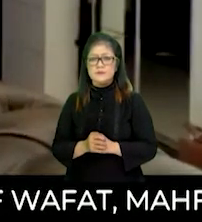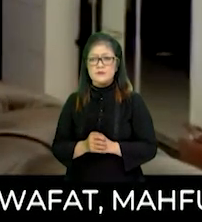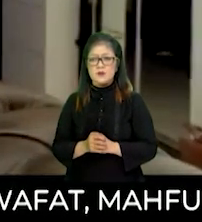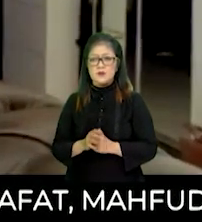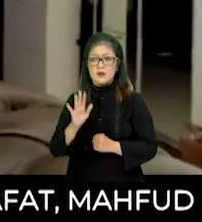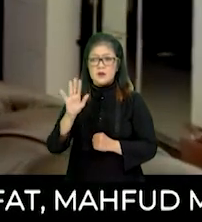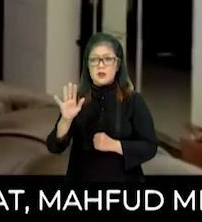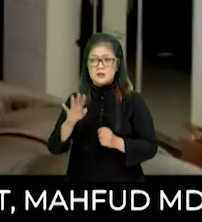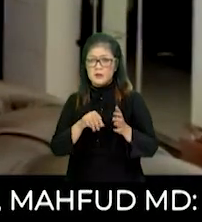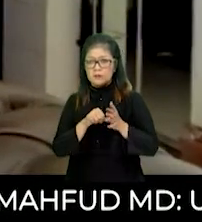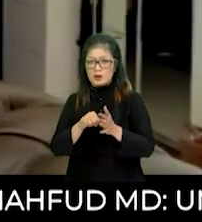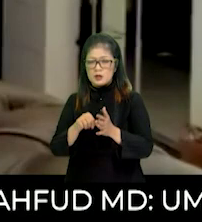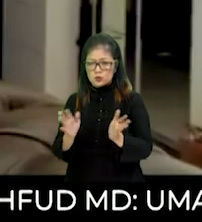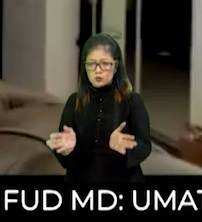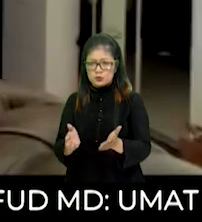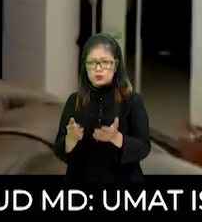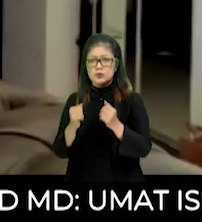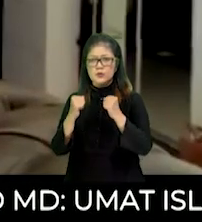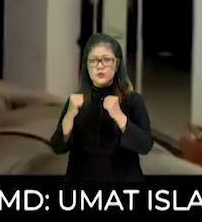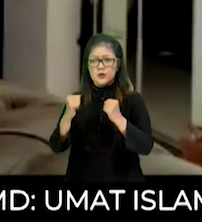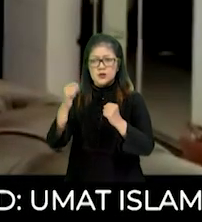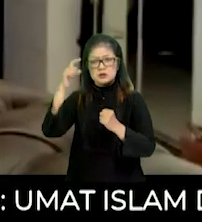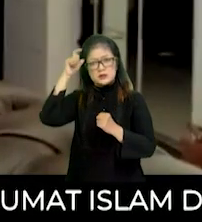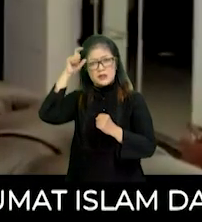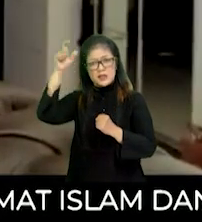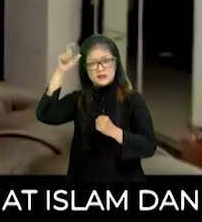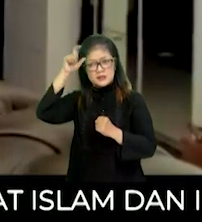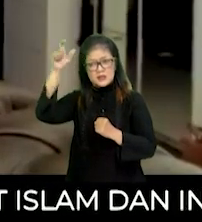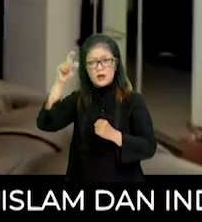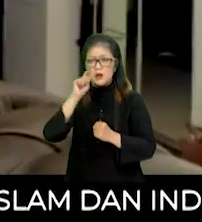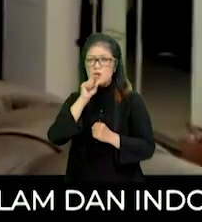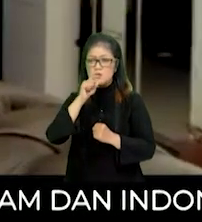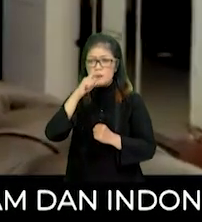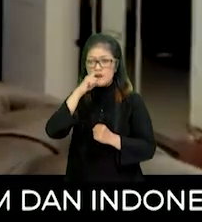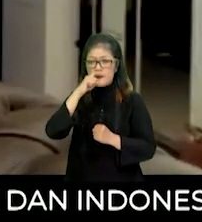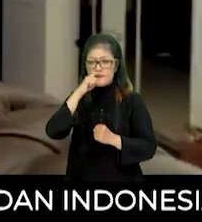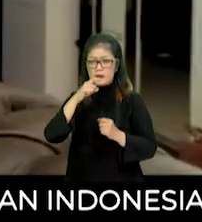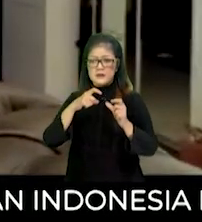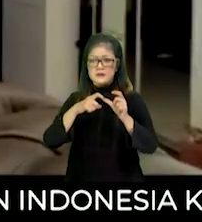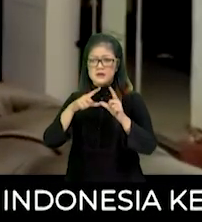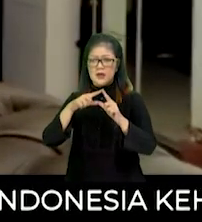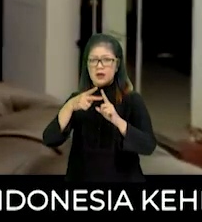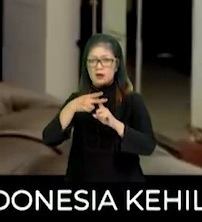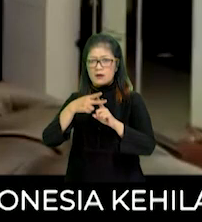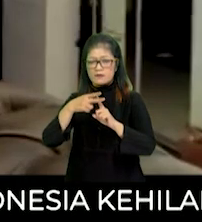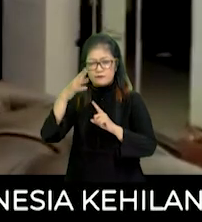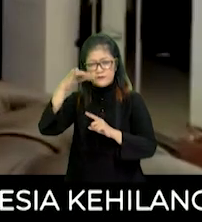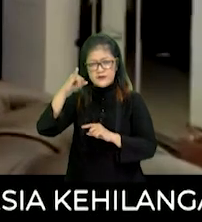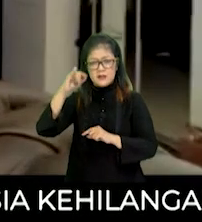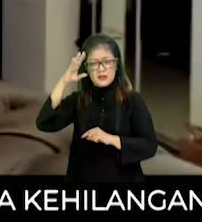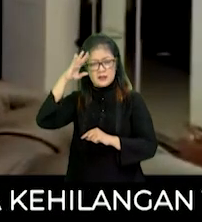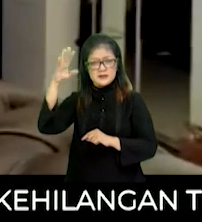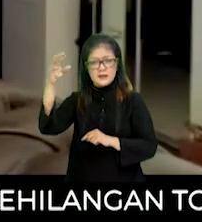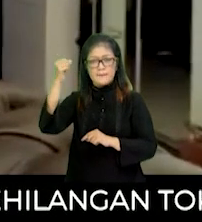dorongan semangat agar cita-cita daripada almarhum itu dapat dicapai